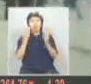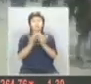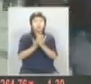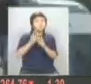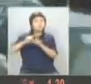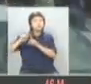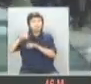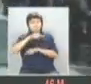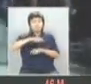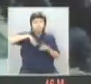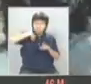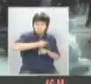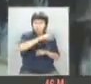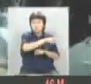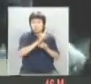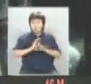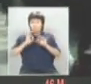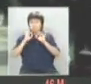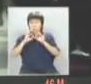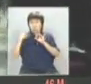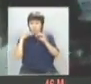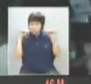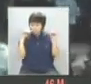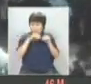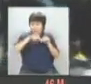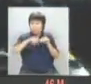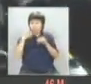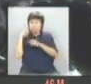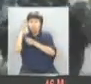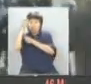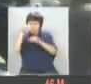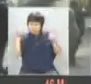ษ์จึต้องใช้ทางอากาศและมรายงานไทยจำนน 2,000 คน